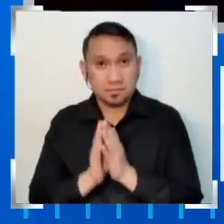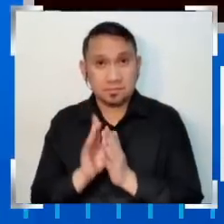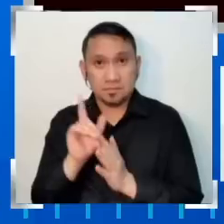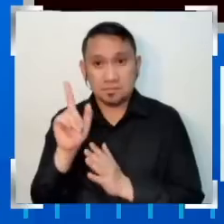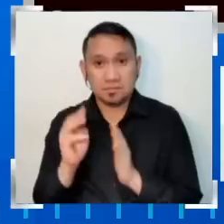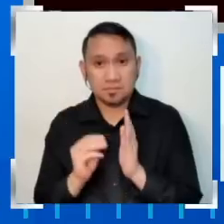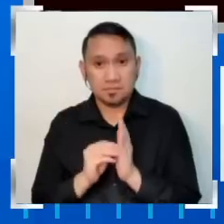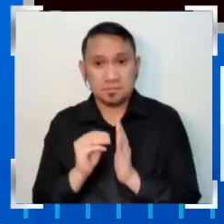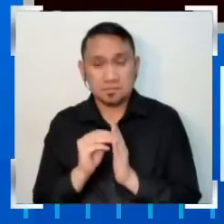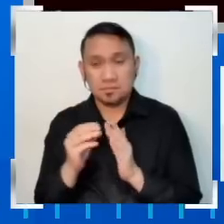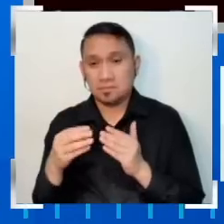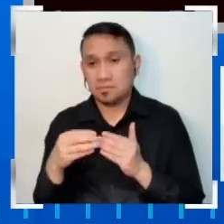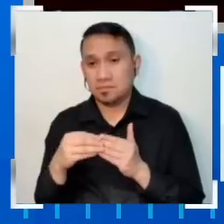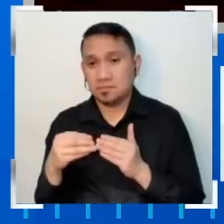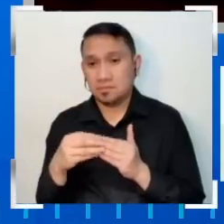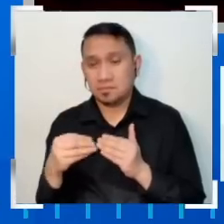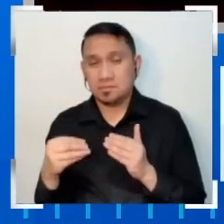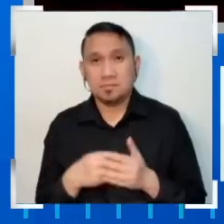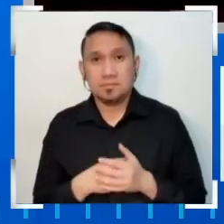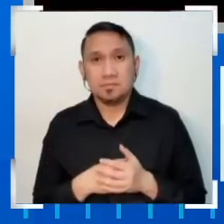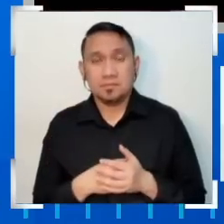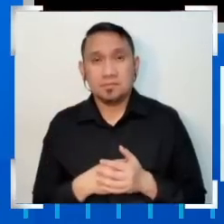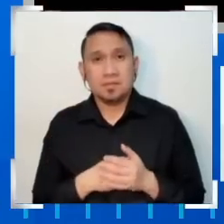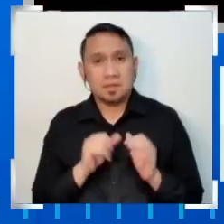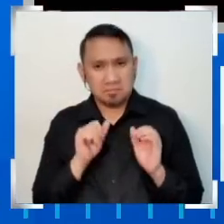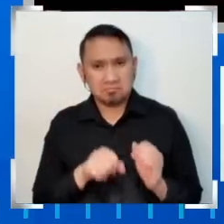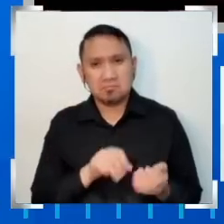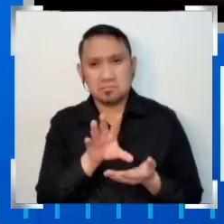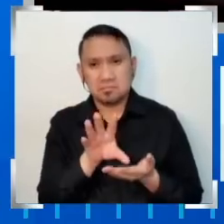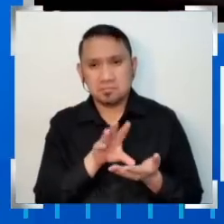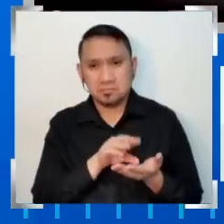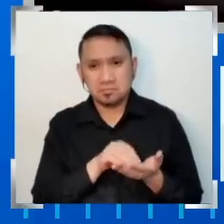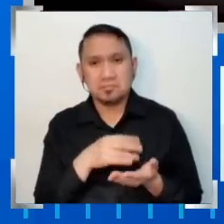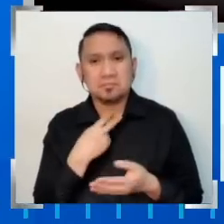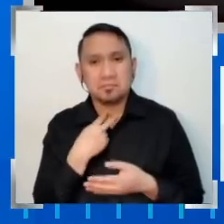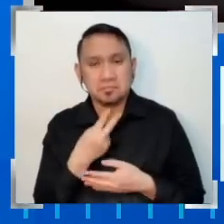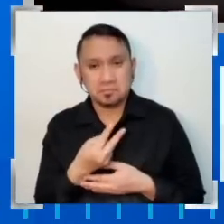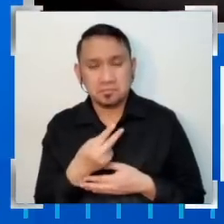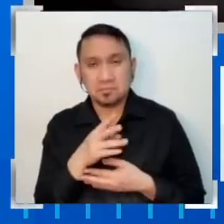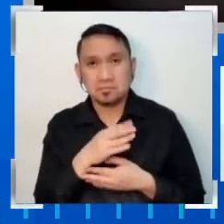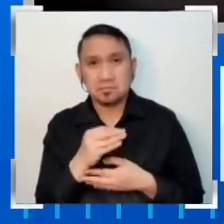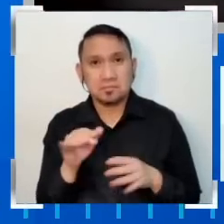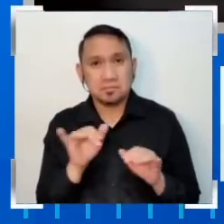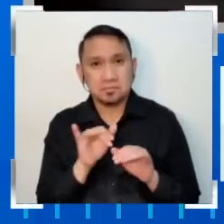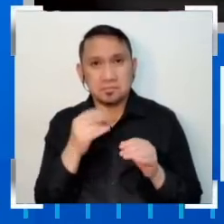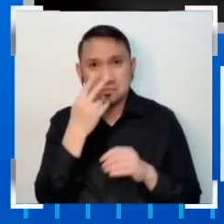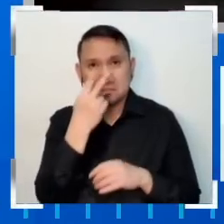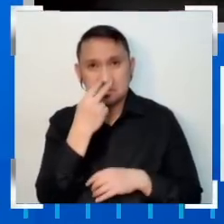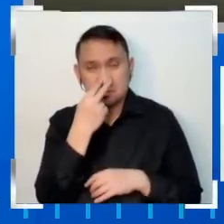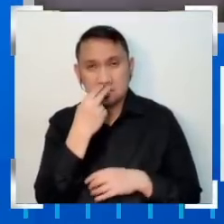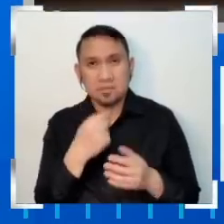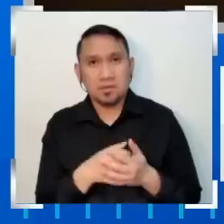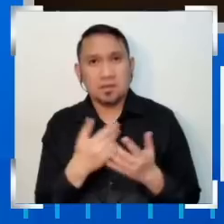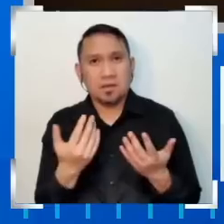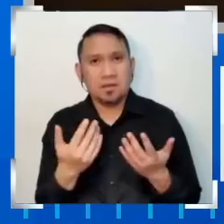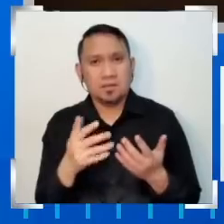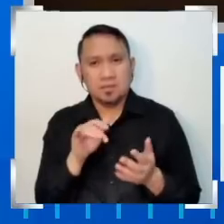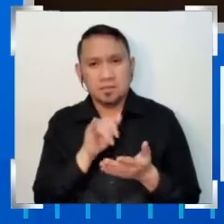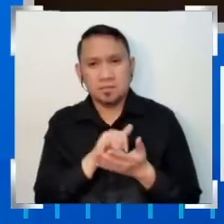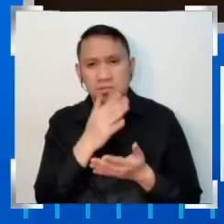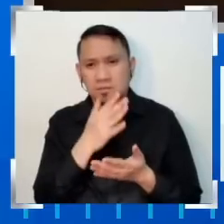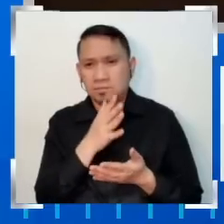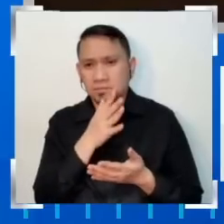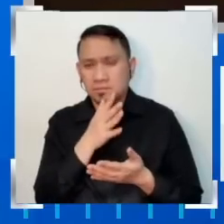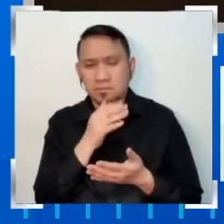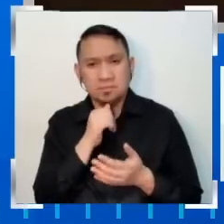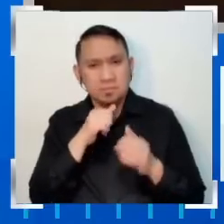ransom. Kopyang-kopya ang boses ng anak, pati ang kanyang pag-iyak, kaya nung una, hindi nagduda ang ina. Mabuti na lang at